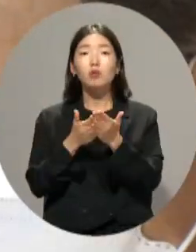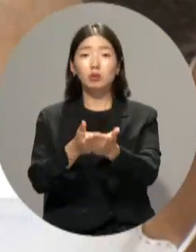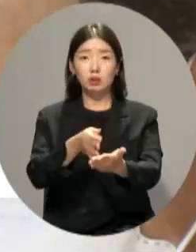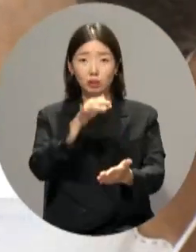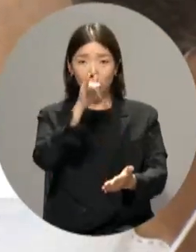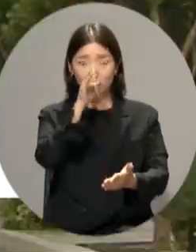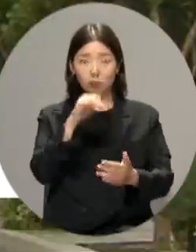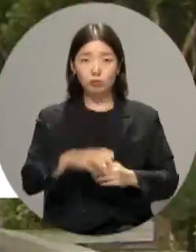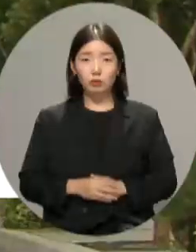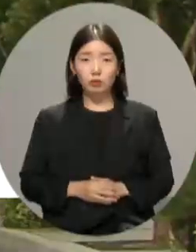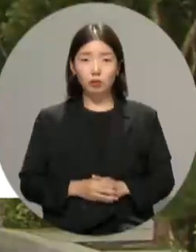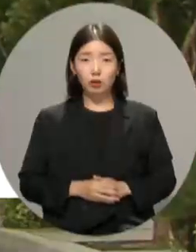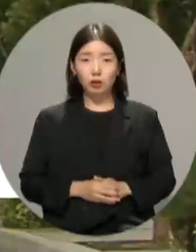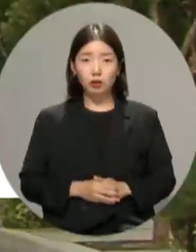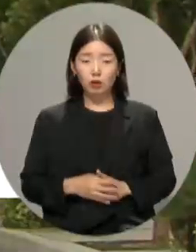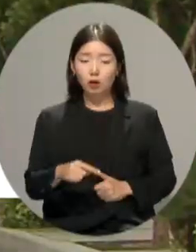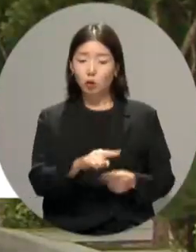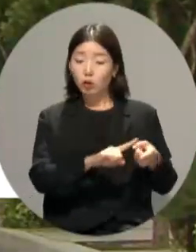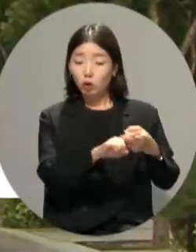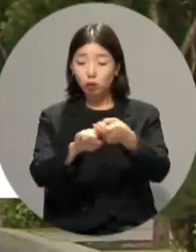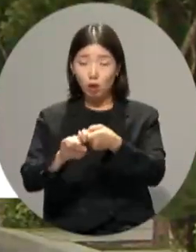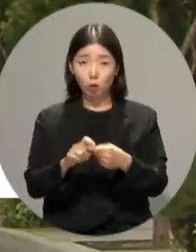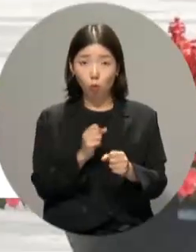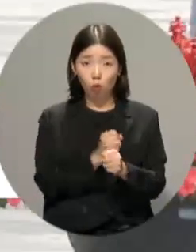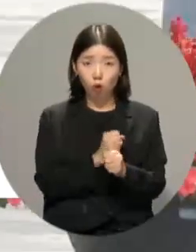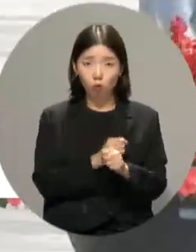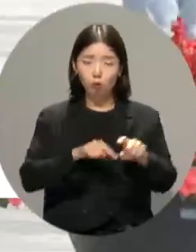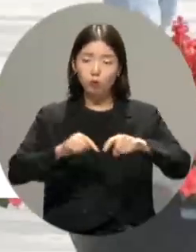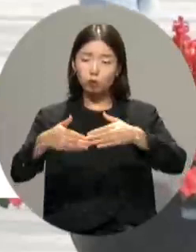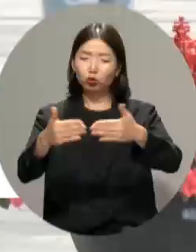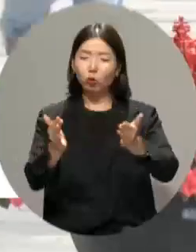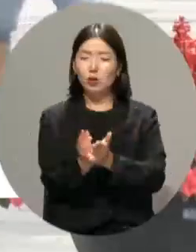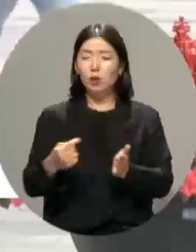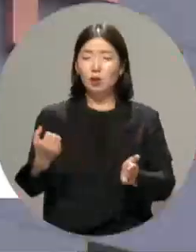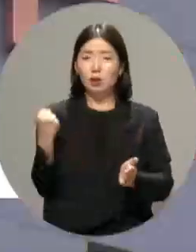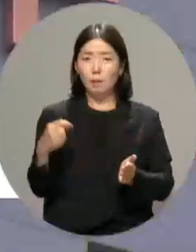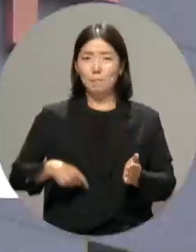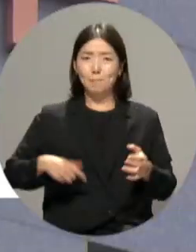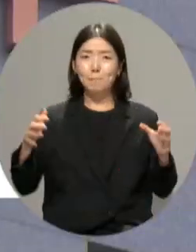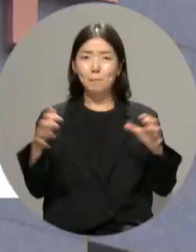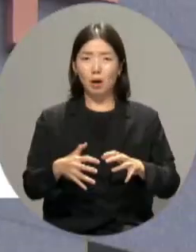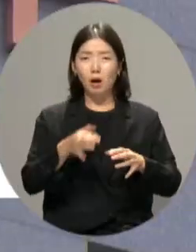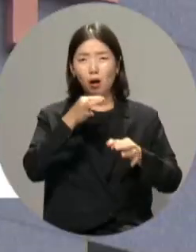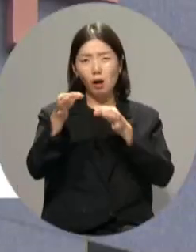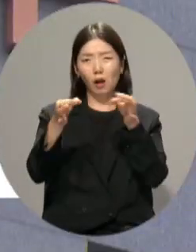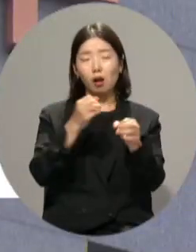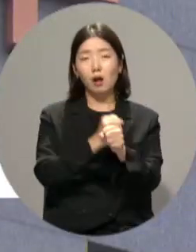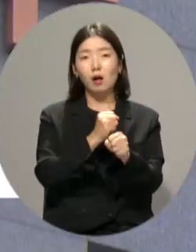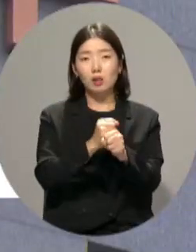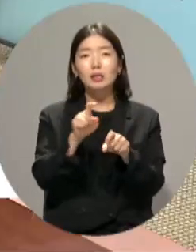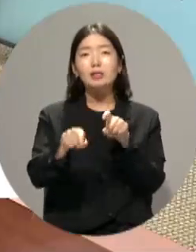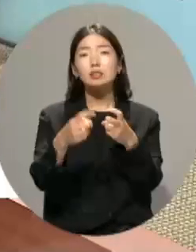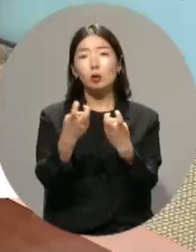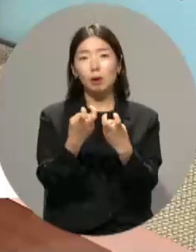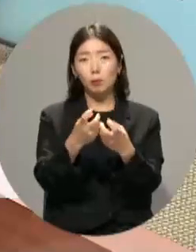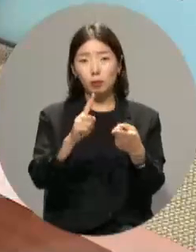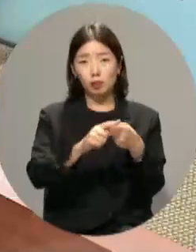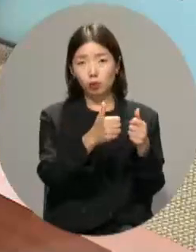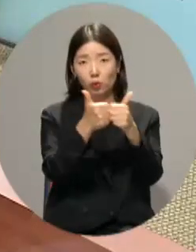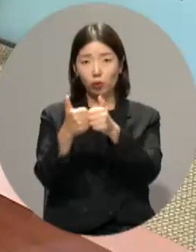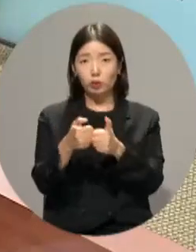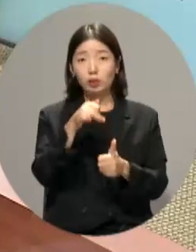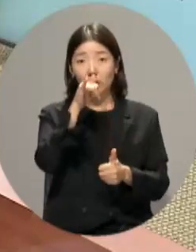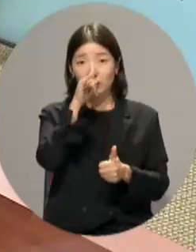제시했습니다. 지방대학 간 연대는 물론 정치권까지 힘을 합쳐 목소리를 키워나가자는 실천 방안도